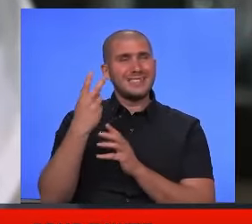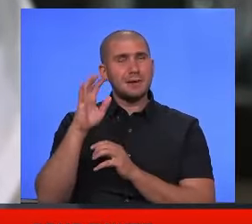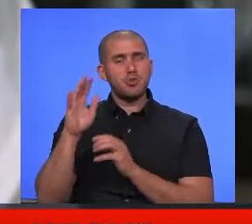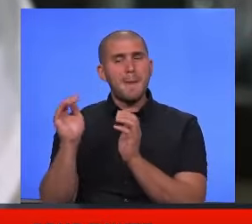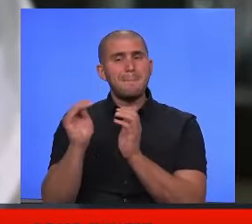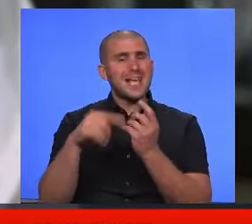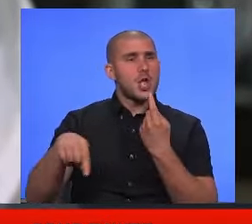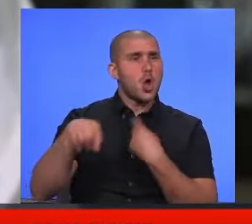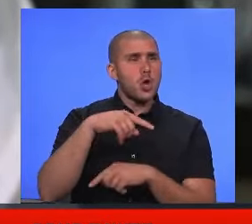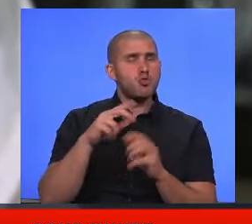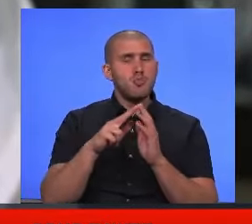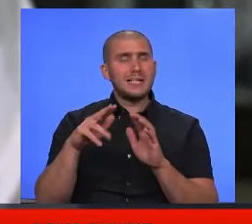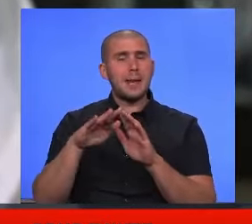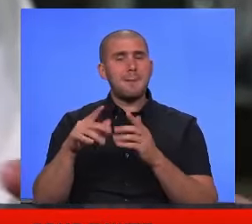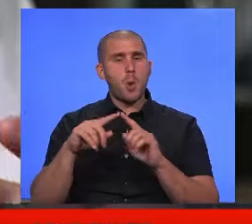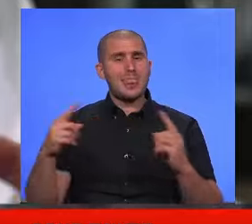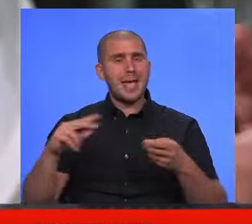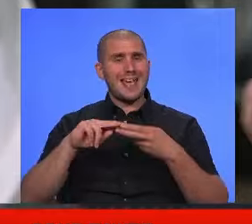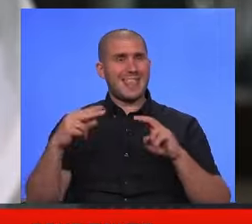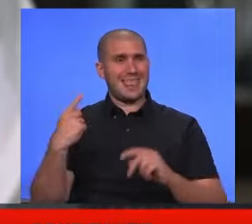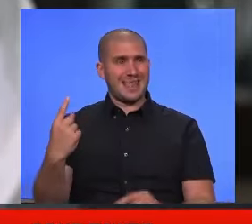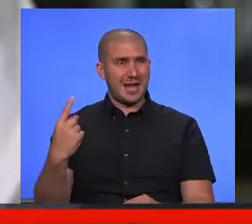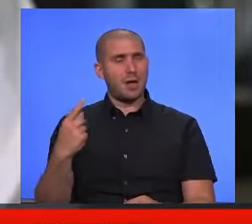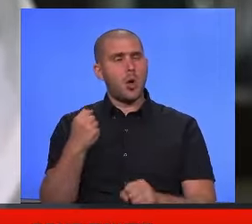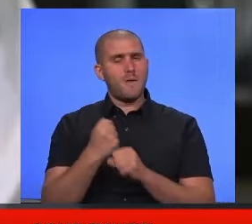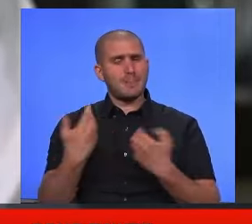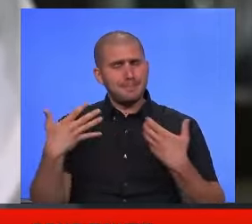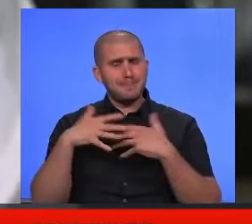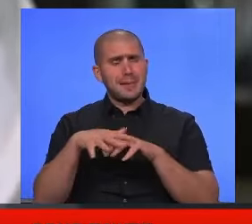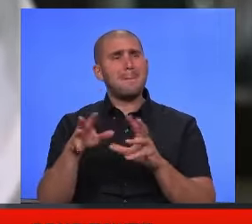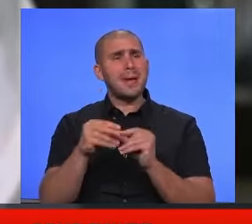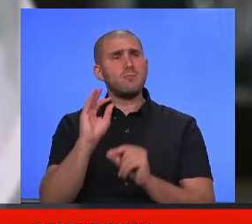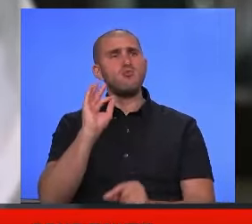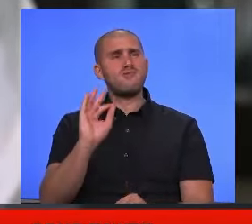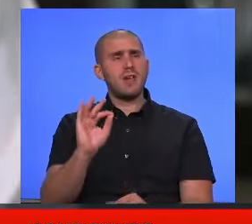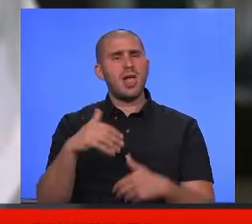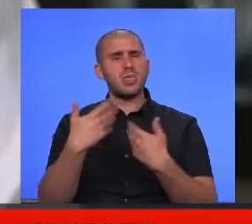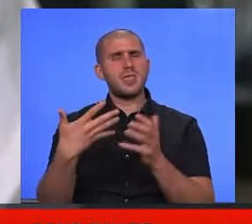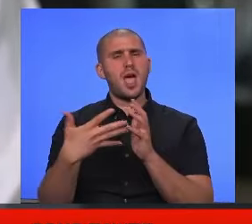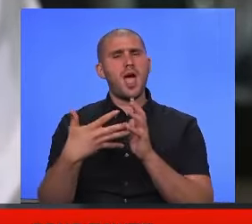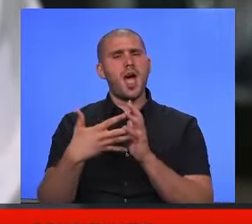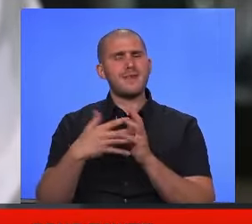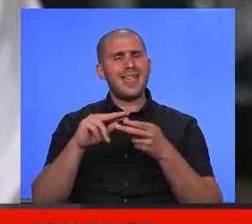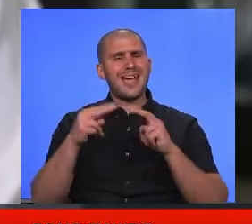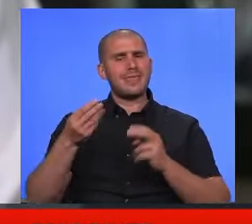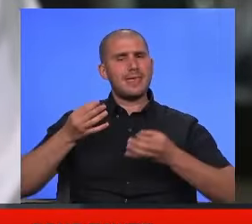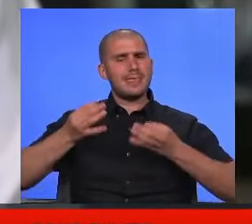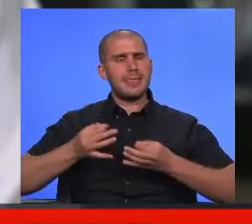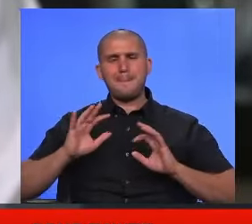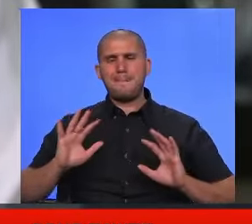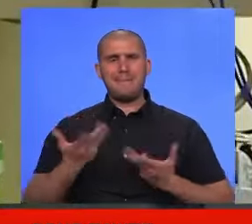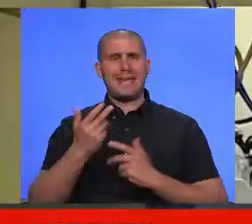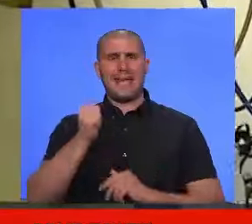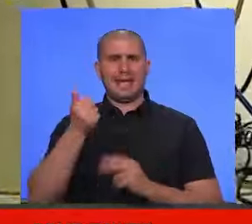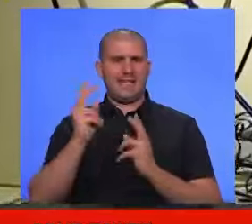פגיות ו-18 מכונים גנטיים שעובדים יחד על מנת לספק את ההבחנה הגנטית המהירה ביותר